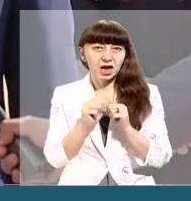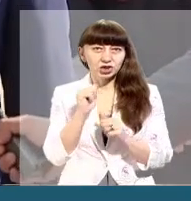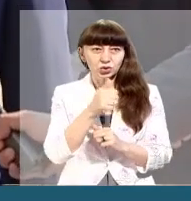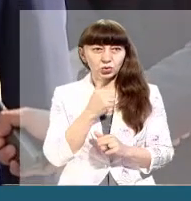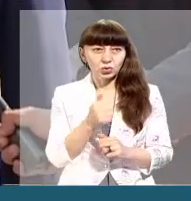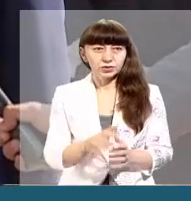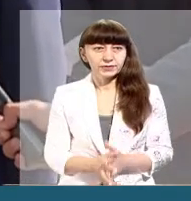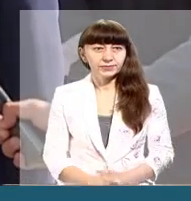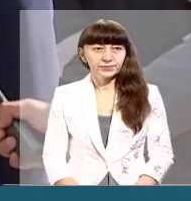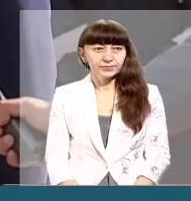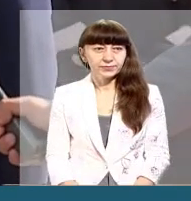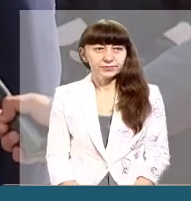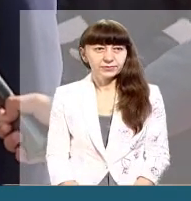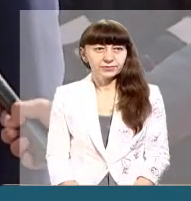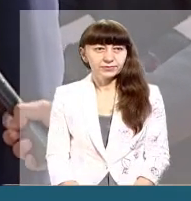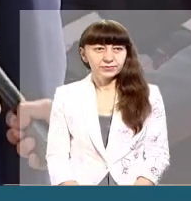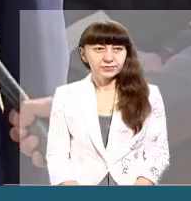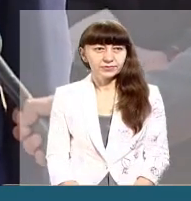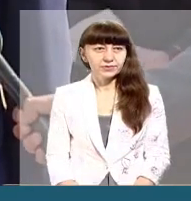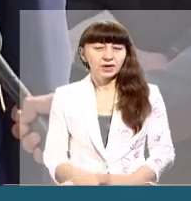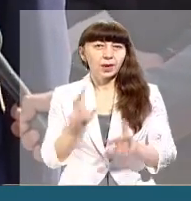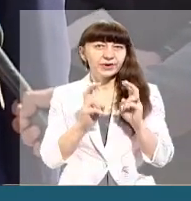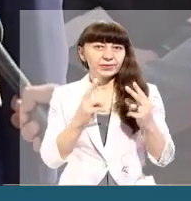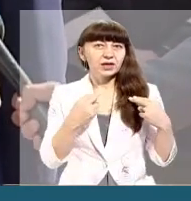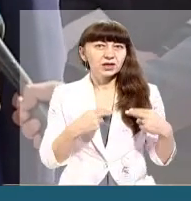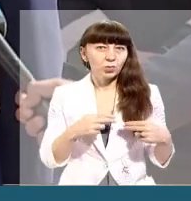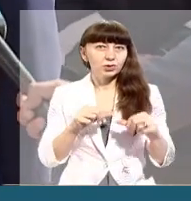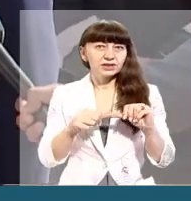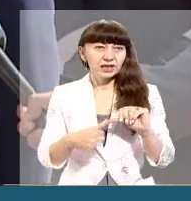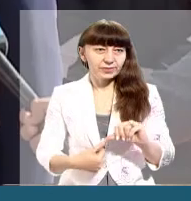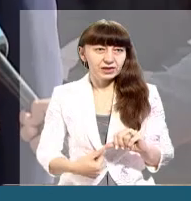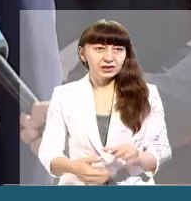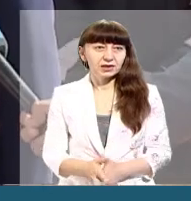мы говорим же, что предприятие работает стабильно, завод,